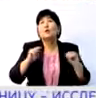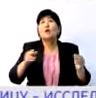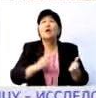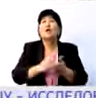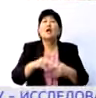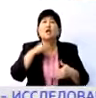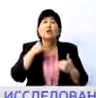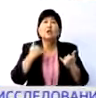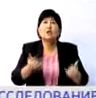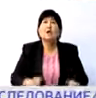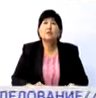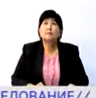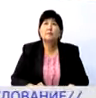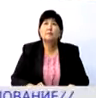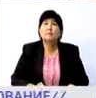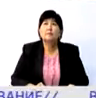заслуженные.